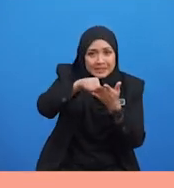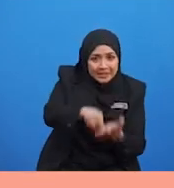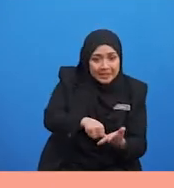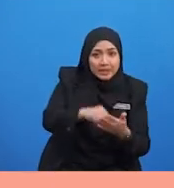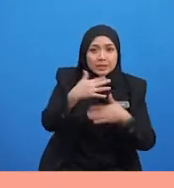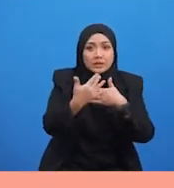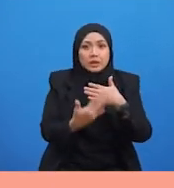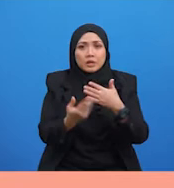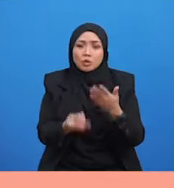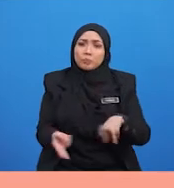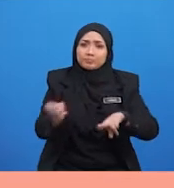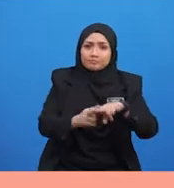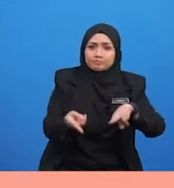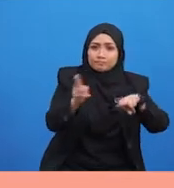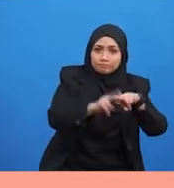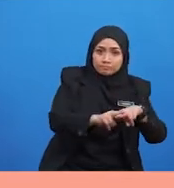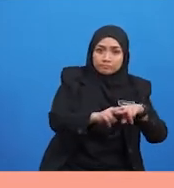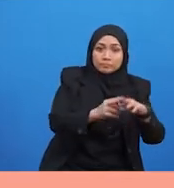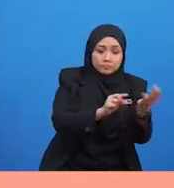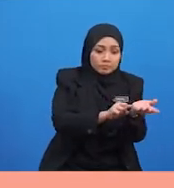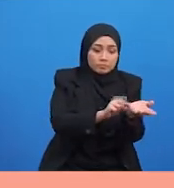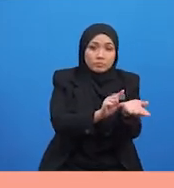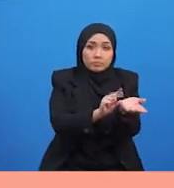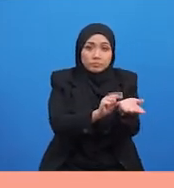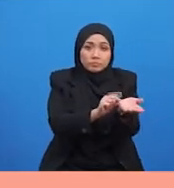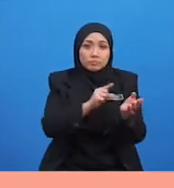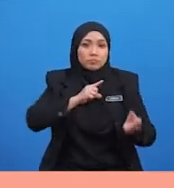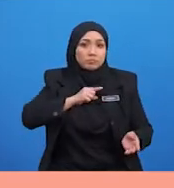Penurunan tekanan darah atau peningkatan kadar nadi.